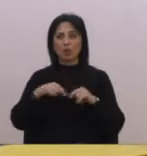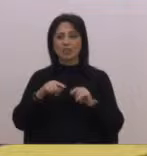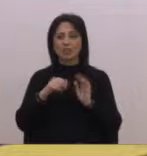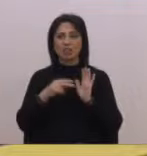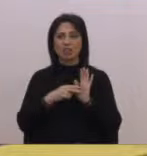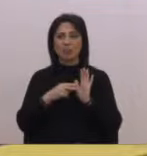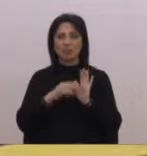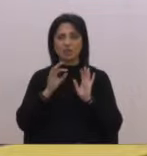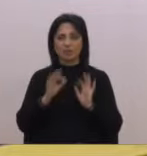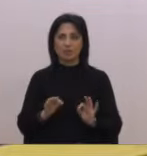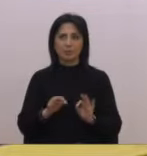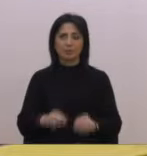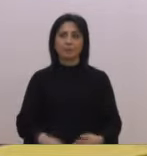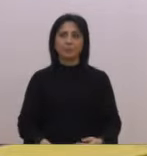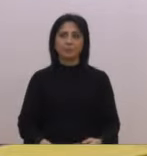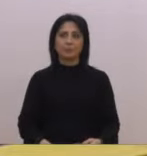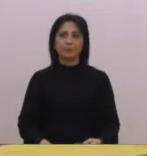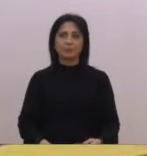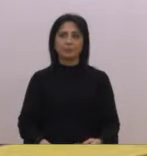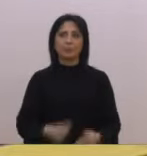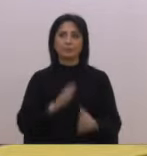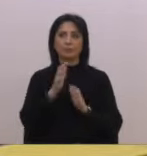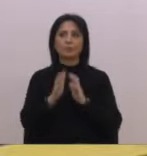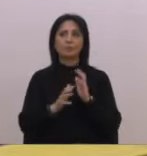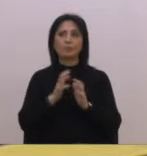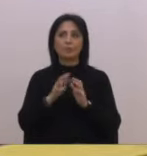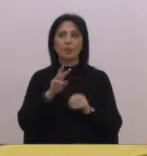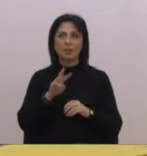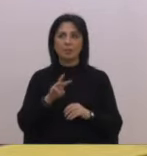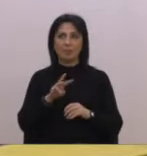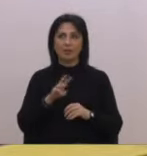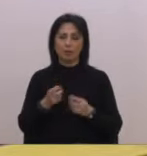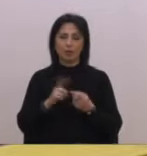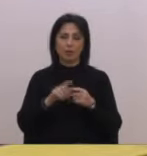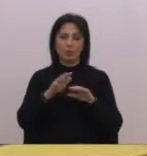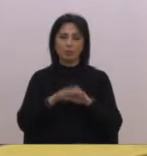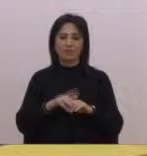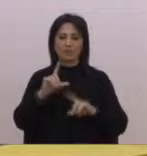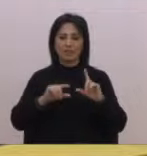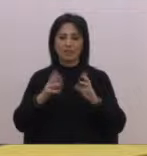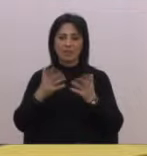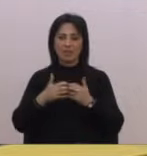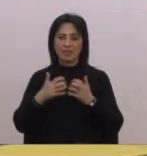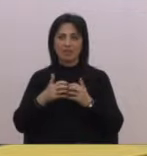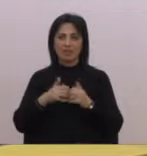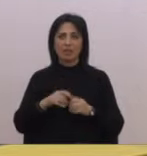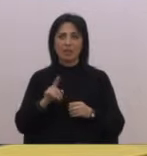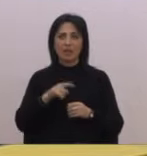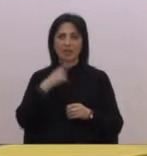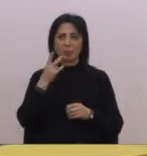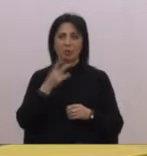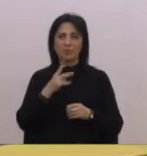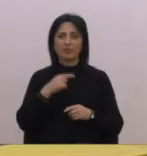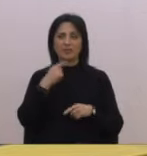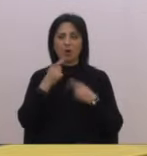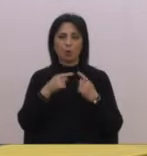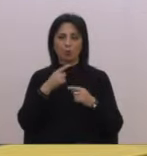ორგანიზაციების ობიექტური შეფასებებით, საერთაშორისო მეთოდოლოგიაზე დაფუძნებული სტატისტიკით და რა თქმა უნდა